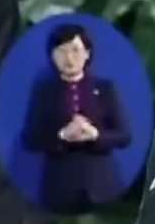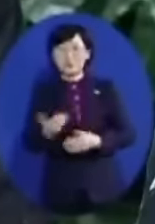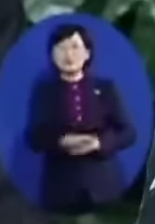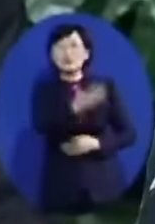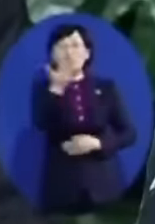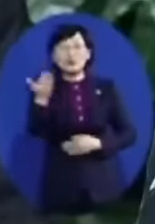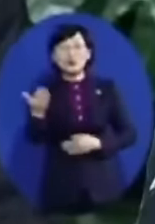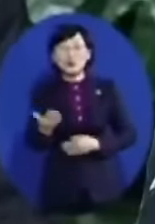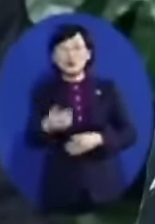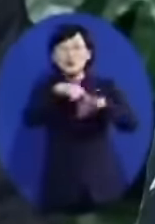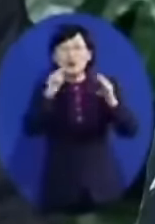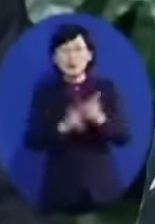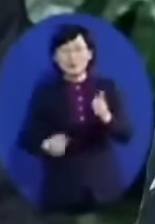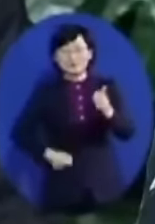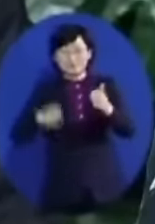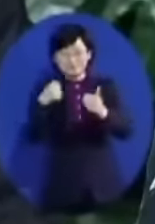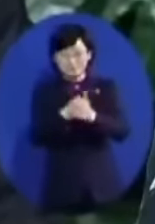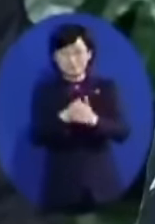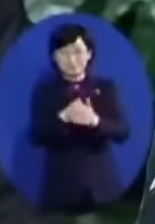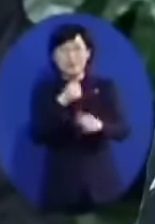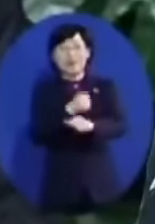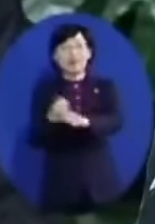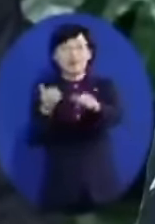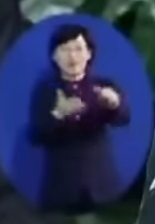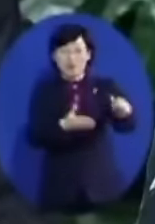여러분께서 마음에 결심을 하고